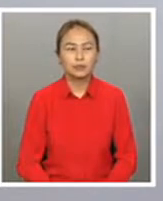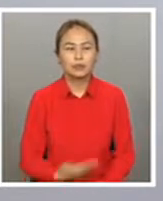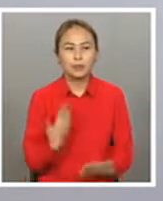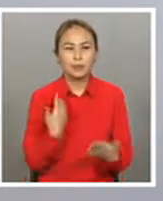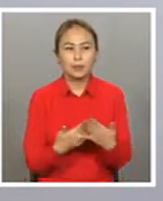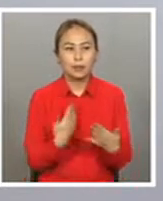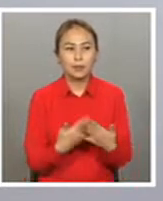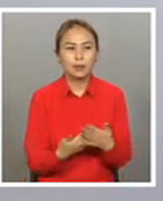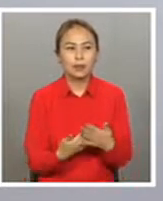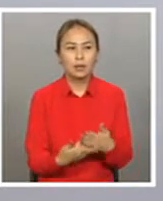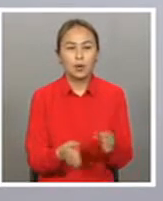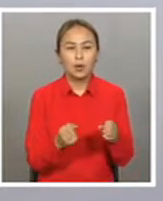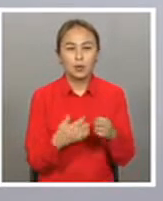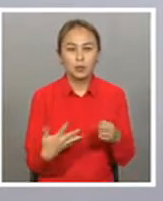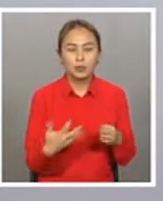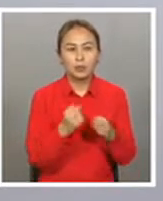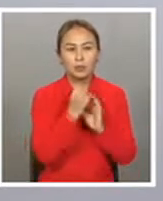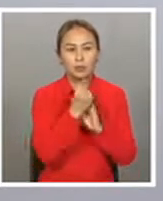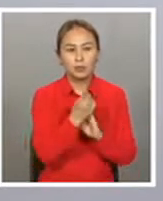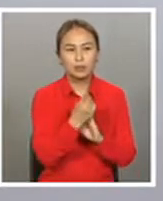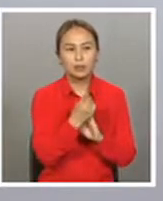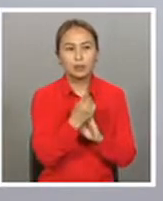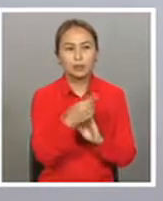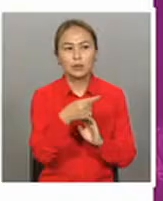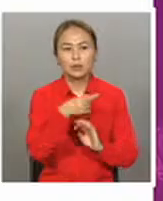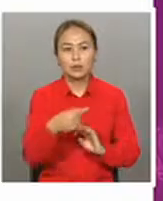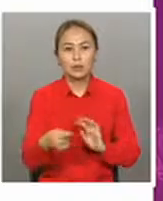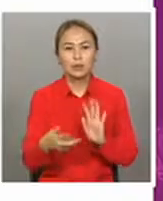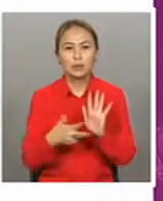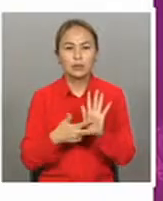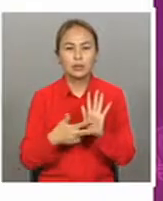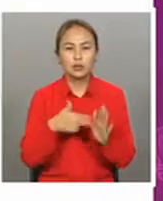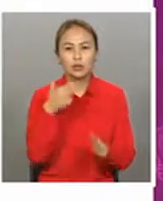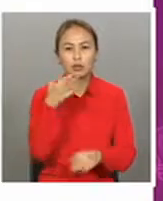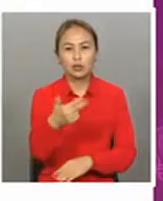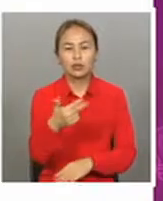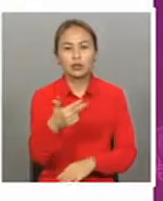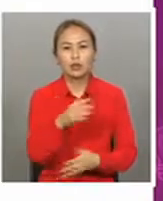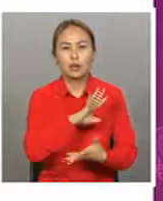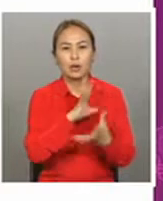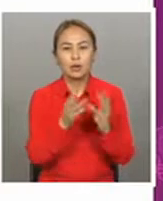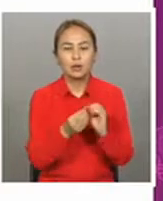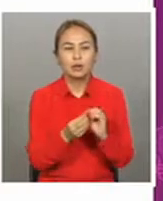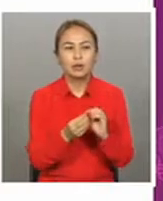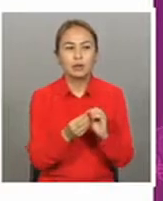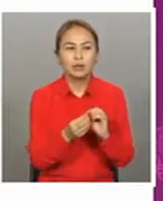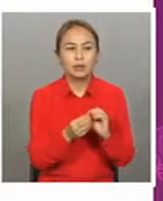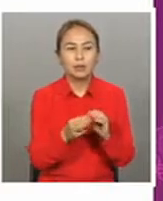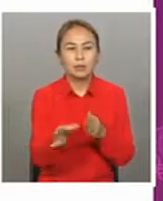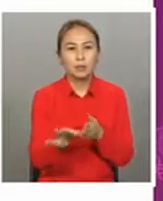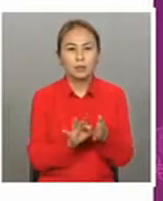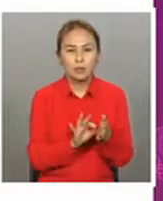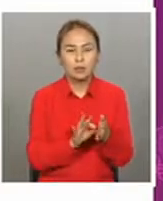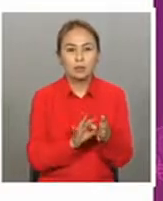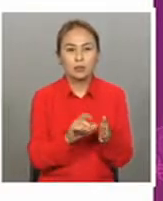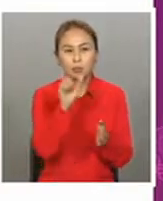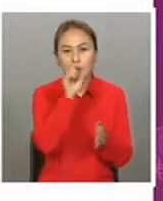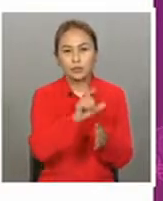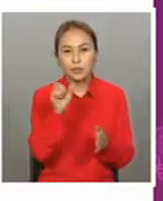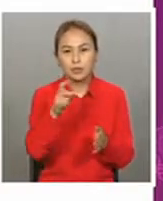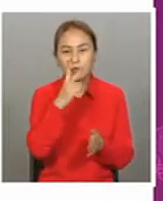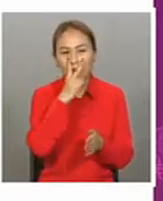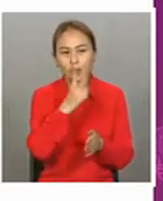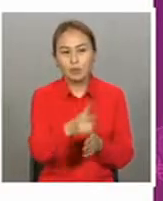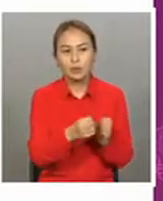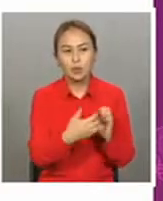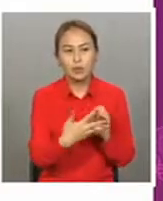Мысал қарастырайық. 15-тен 11 мен 8-ден 3-тің айырмасы. Бірден бөлімдеріне қараймыз.